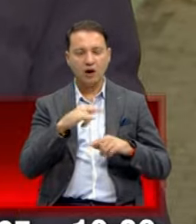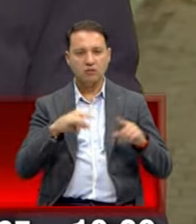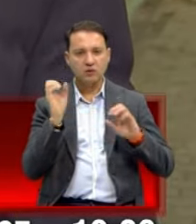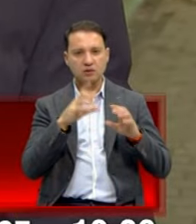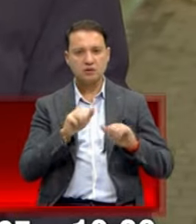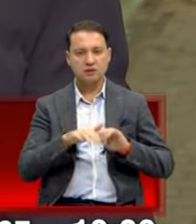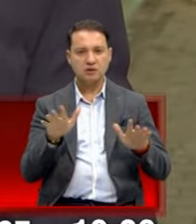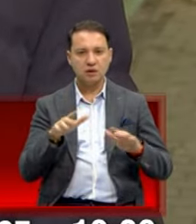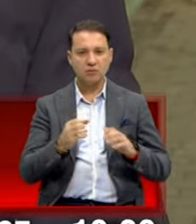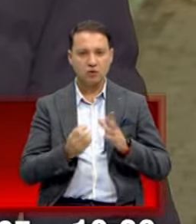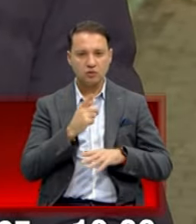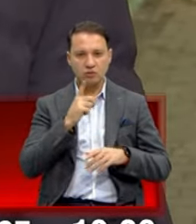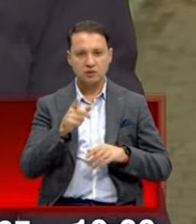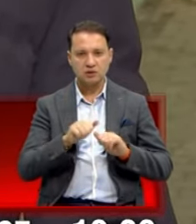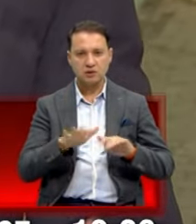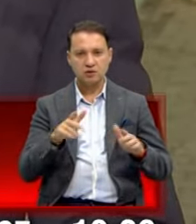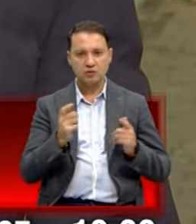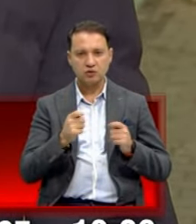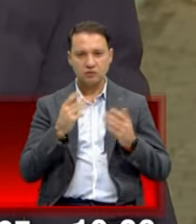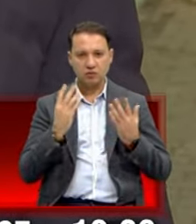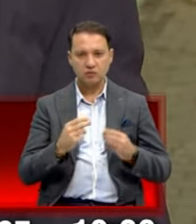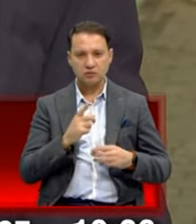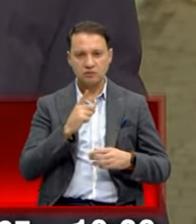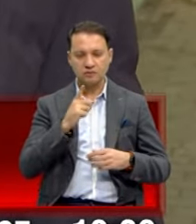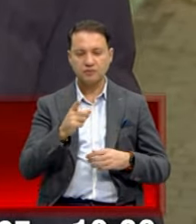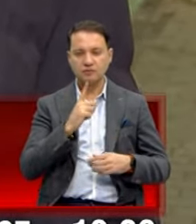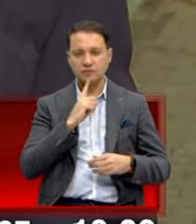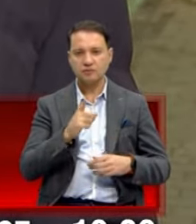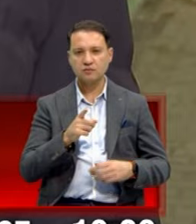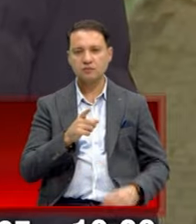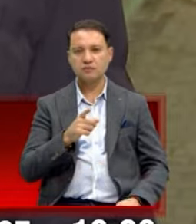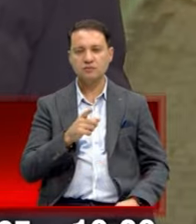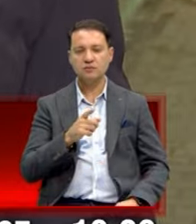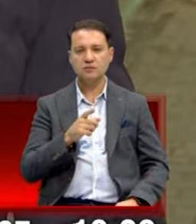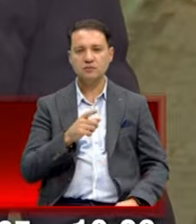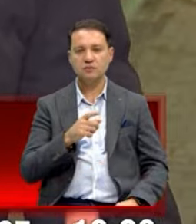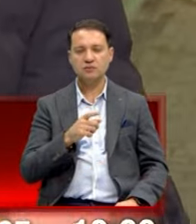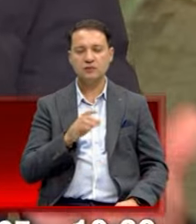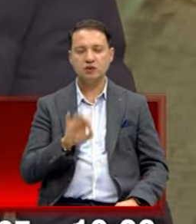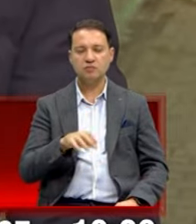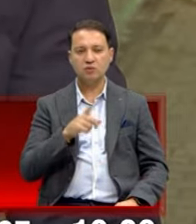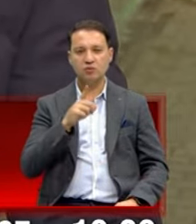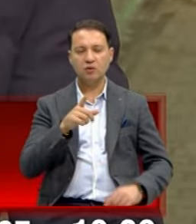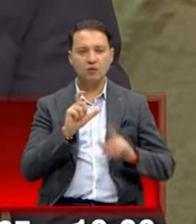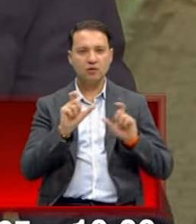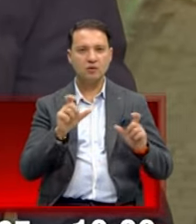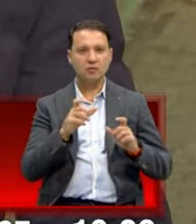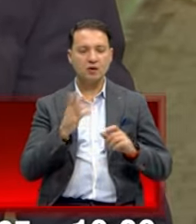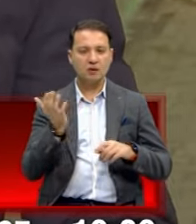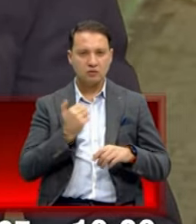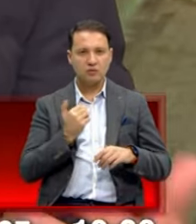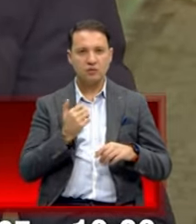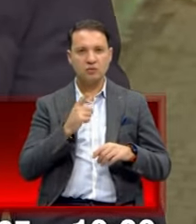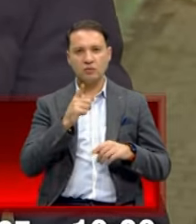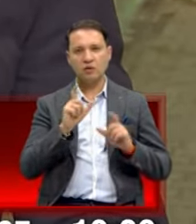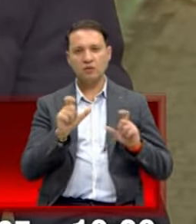de bir sistem kuruldu. Bu sistem de çalışır hale getirildi. Bunun da altını çizelim. Tabii bu önlemler alınıyor. Peki